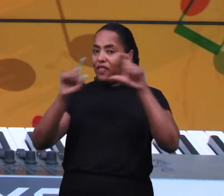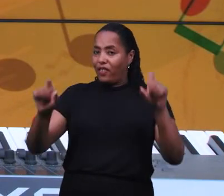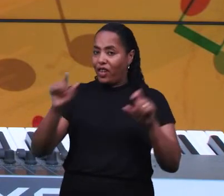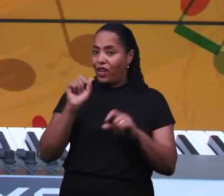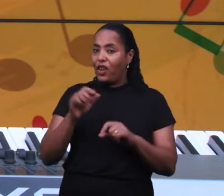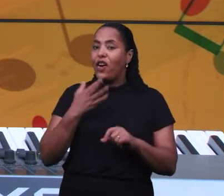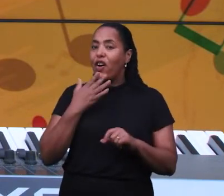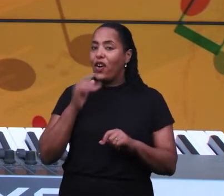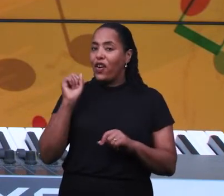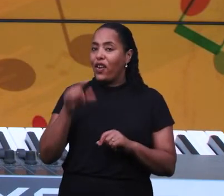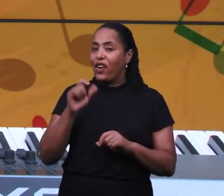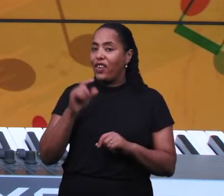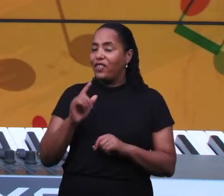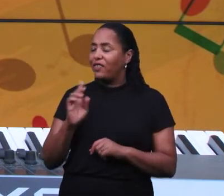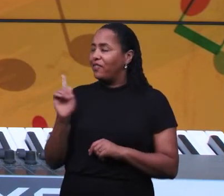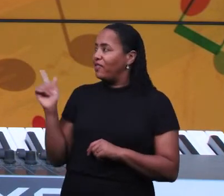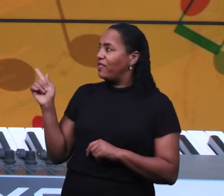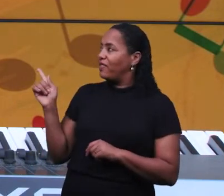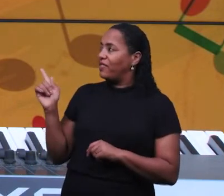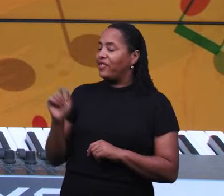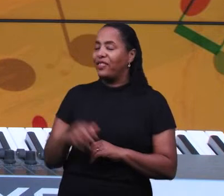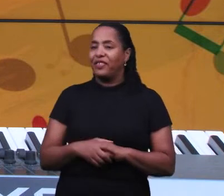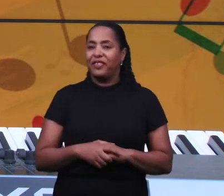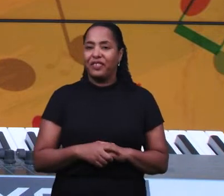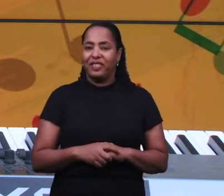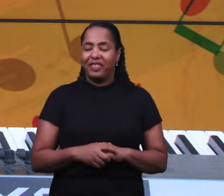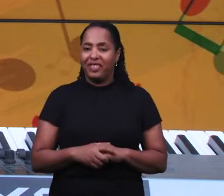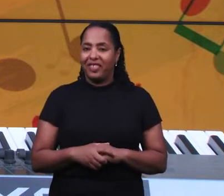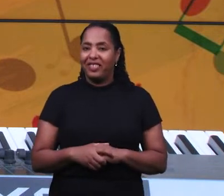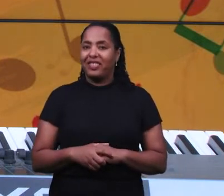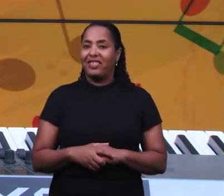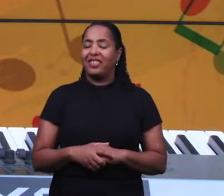La prochaine phrase bleue. fá, mi, ré,